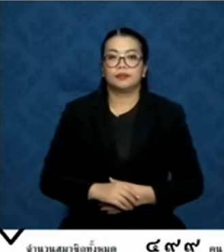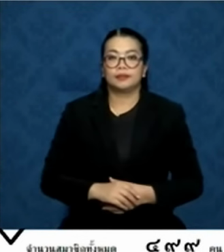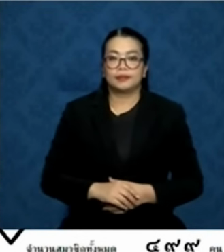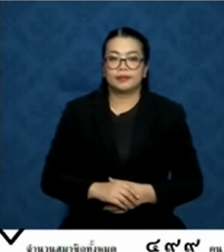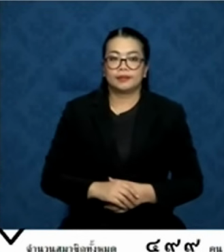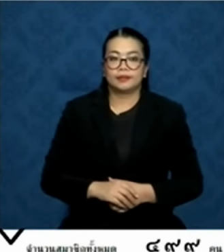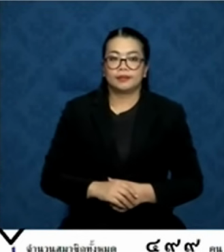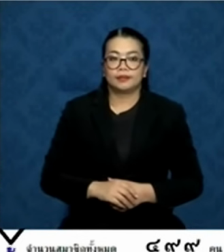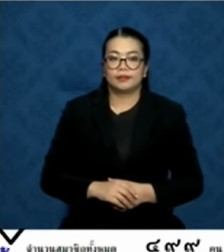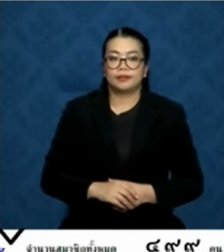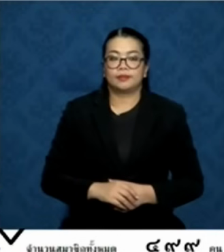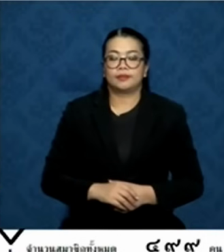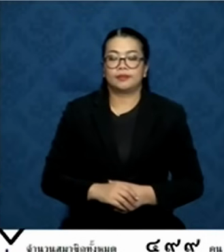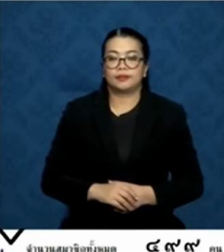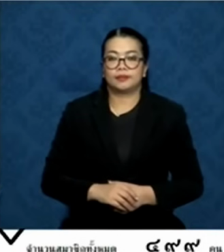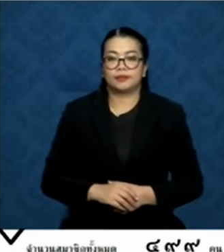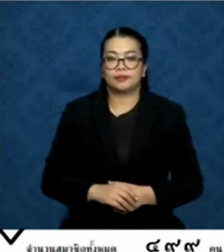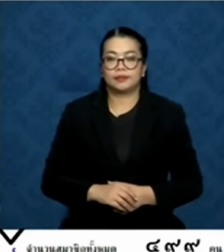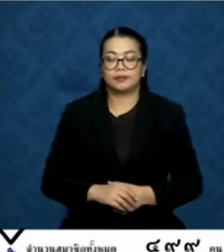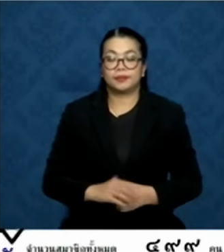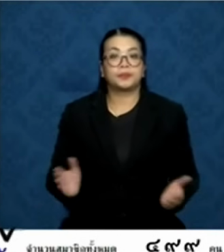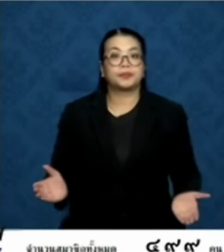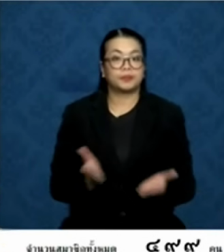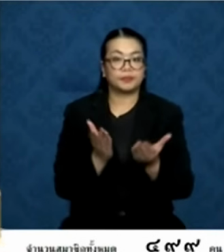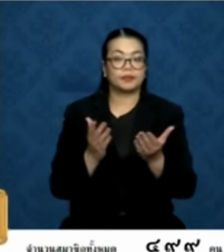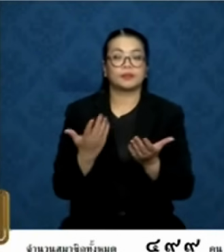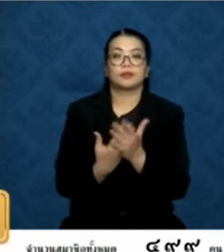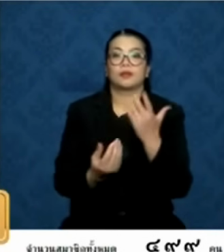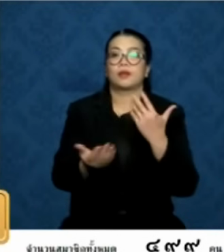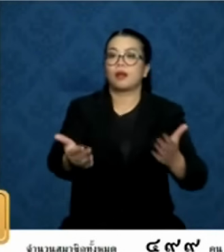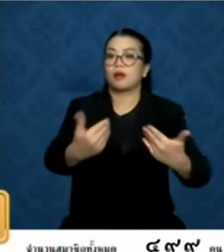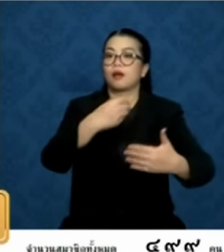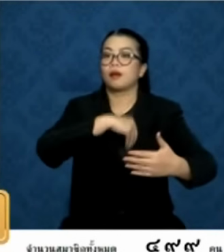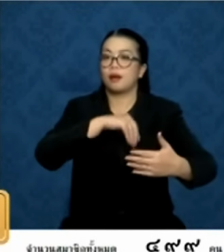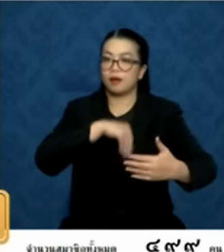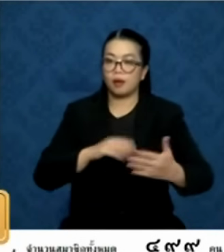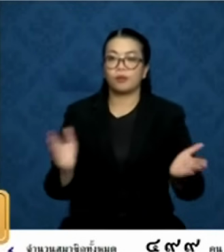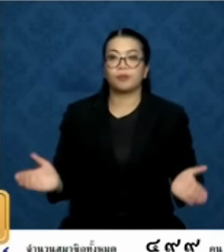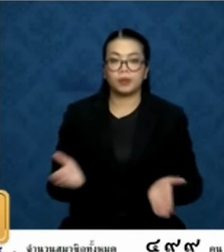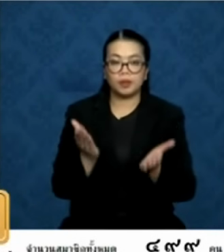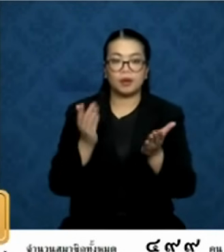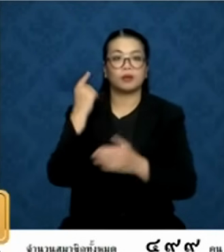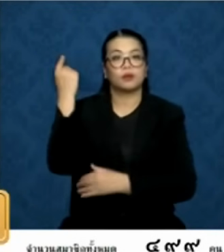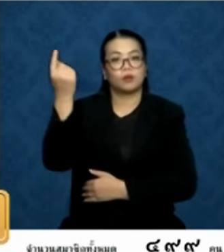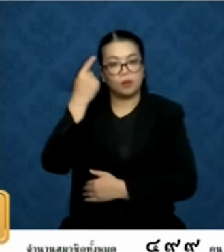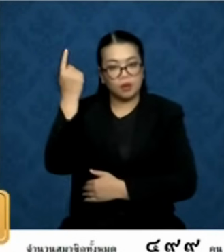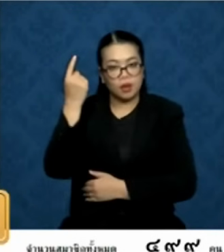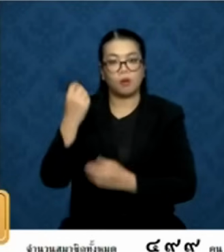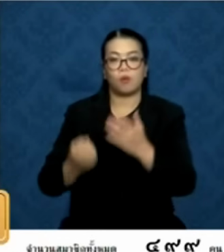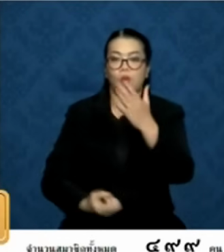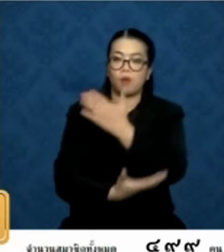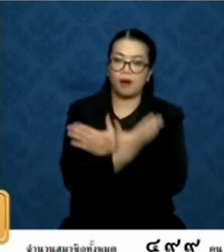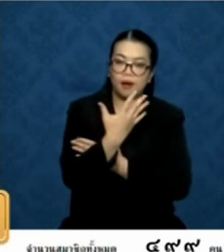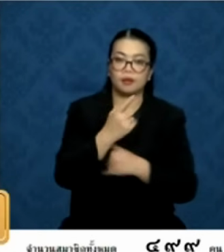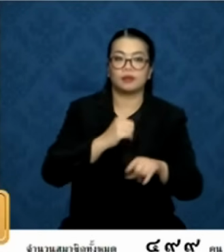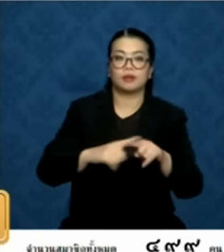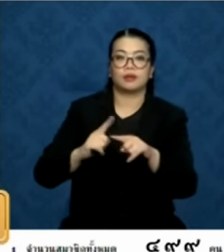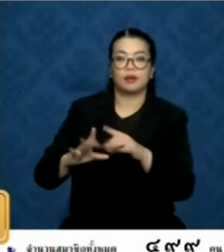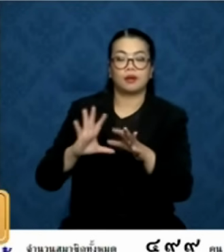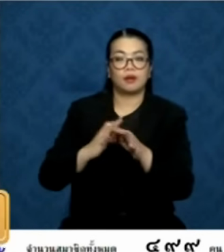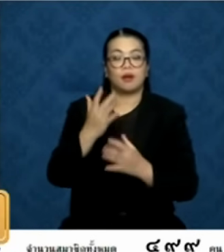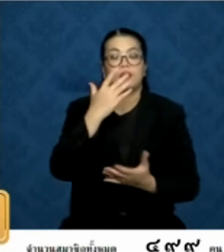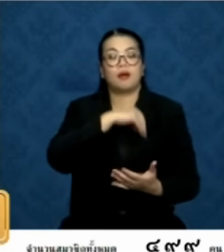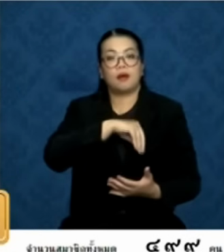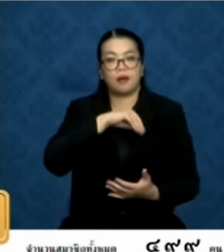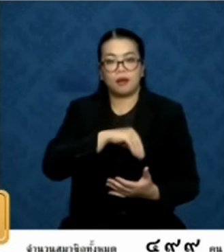เสถียรภาพและยั่งยืนผลักดันการสร้างรายได้การจากการท่องเที่ยวและขยายโอกาสทางการค้าและการลง